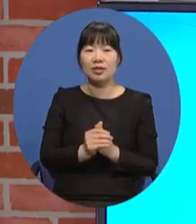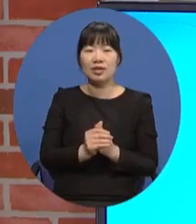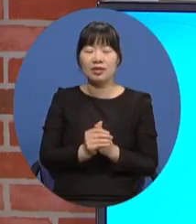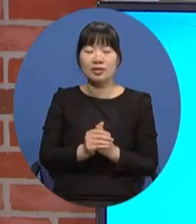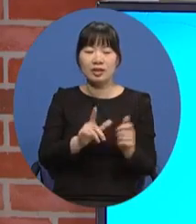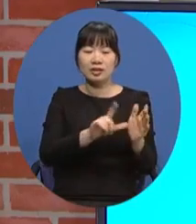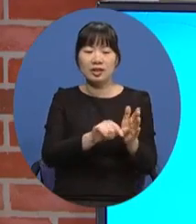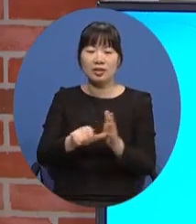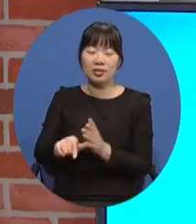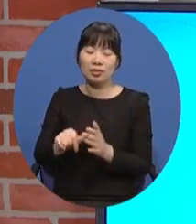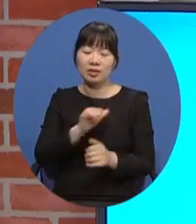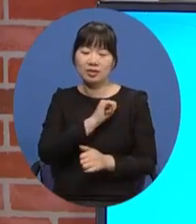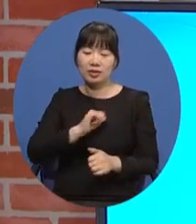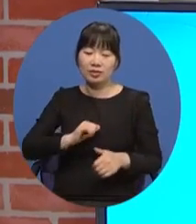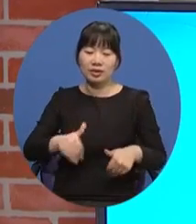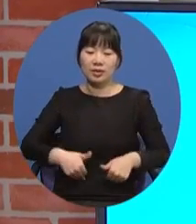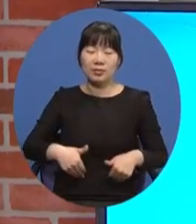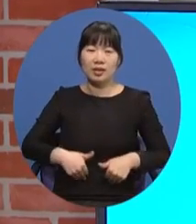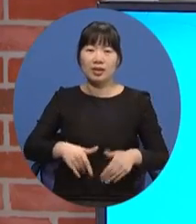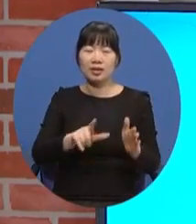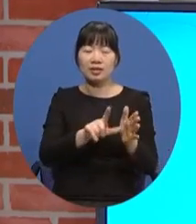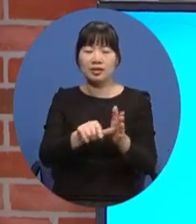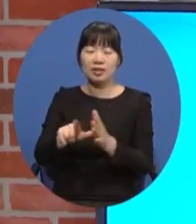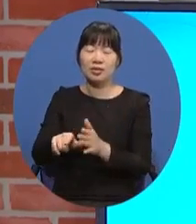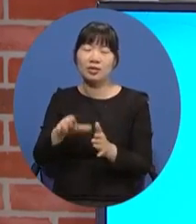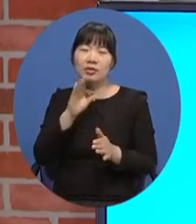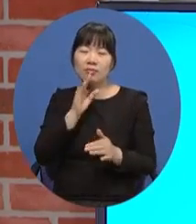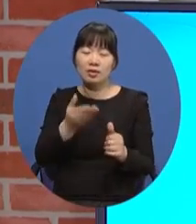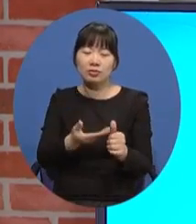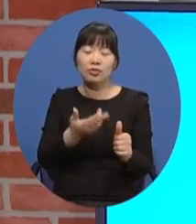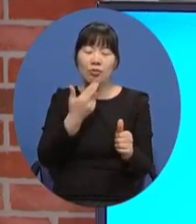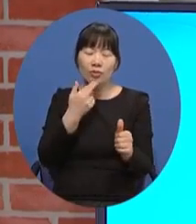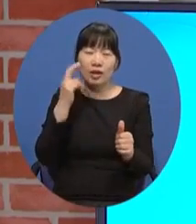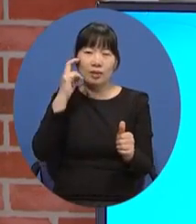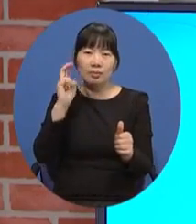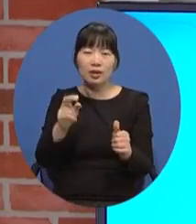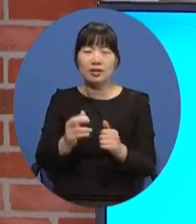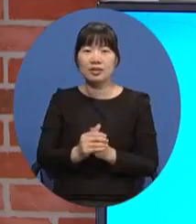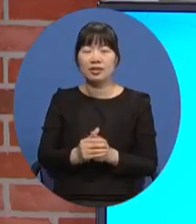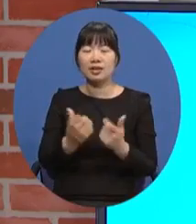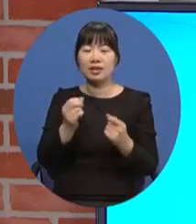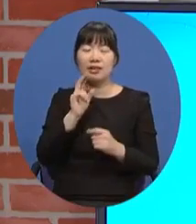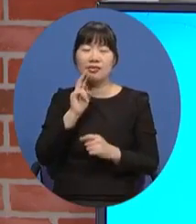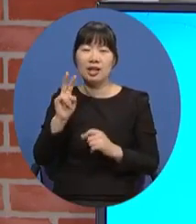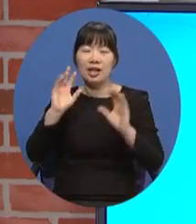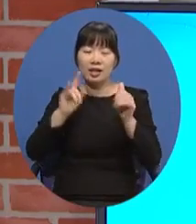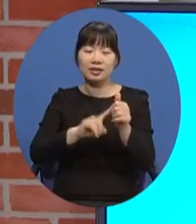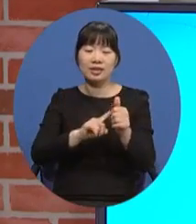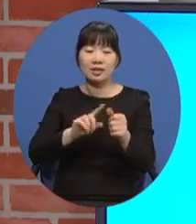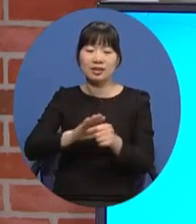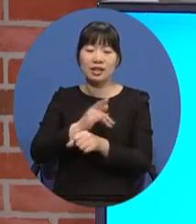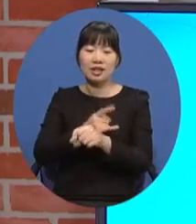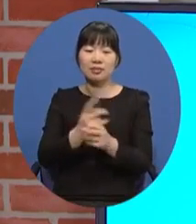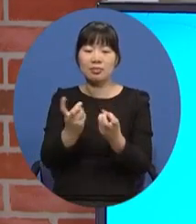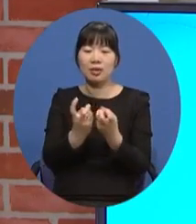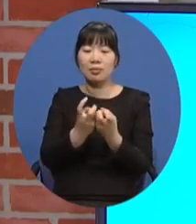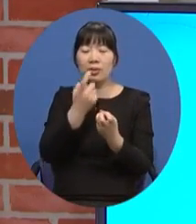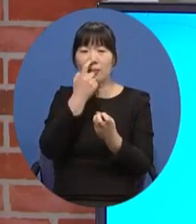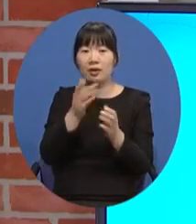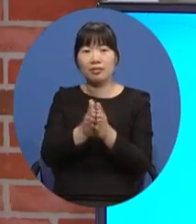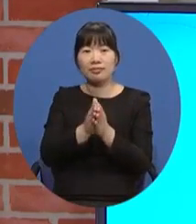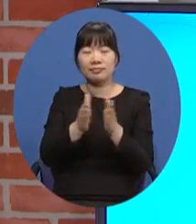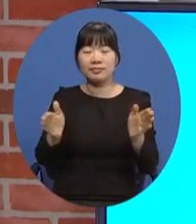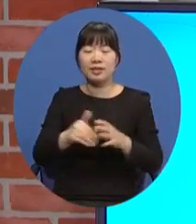마찬가지입니다. 때로는 좀 절제를 해야 되고 또 때로는 정말 안 줄 때도 있어야 되고 그래야지 아이들이 사랑하는 법을 배우게 되는